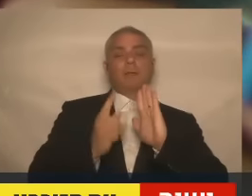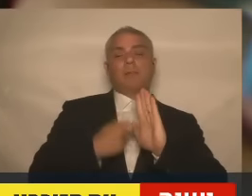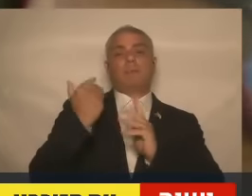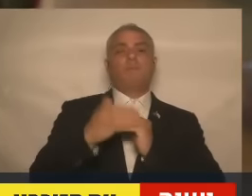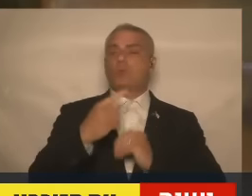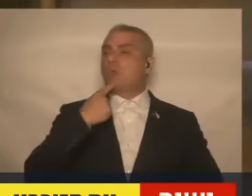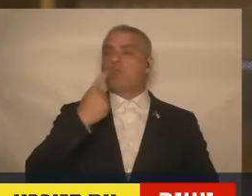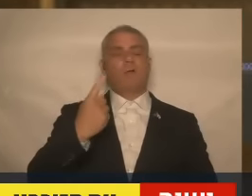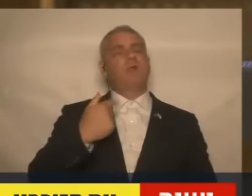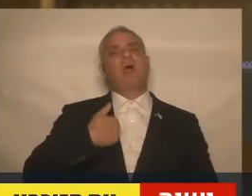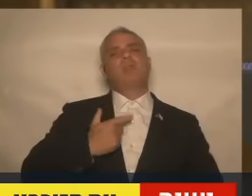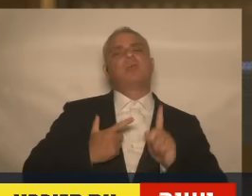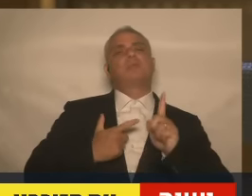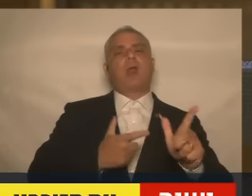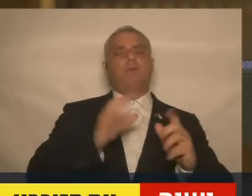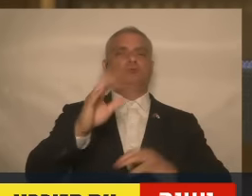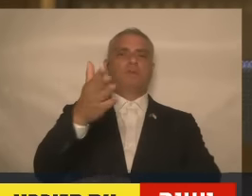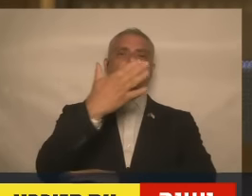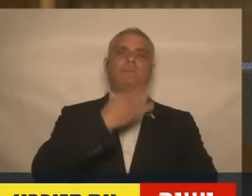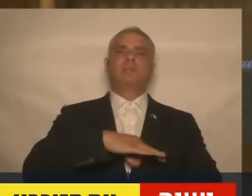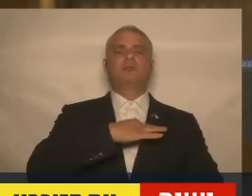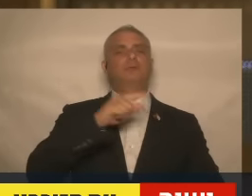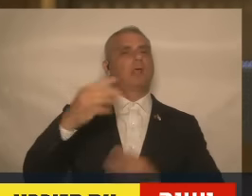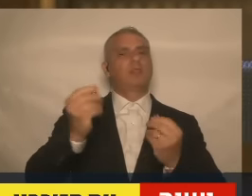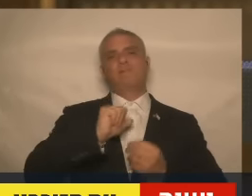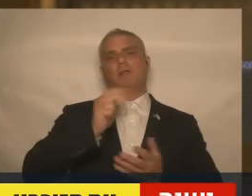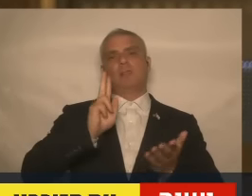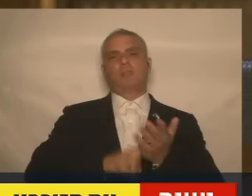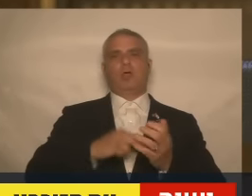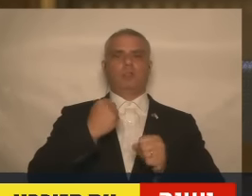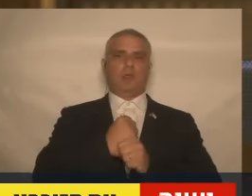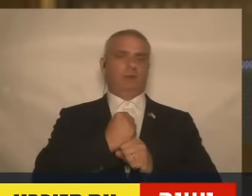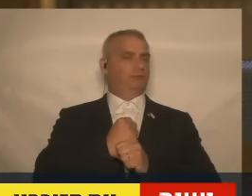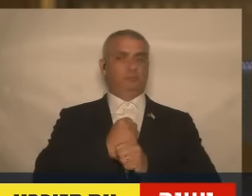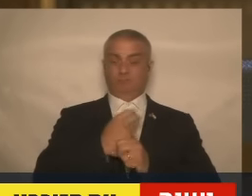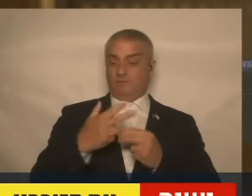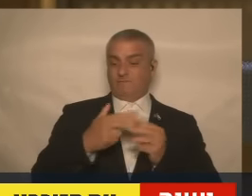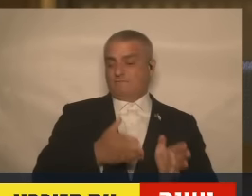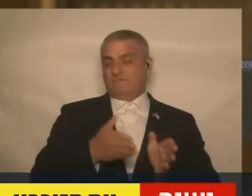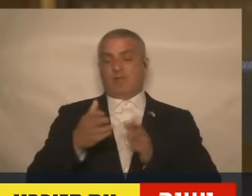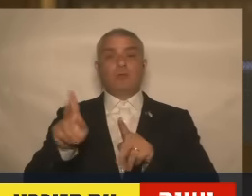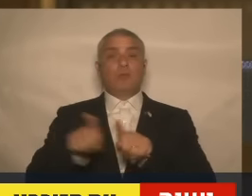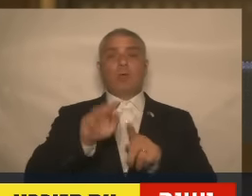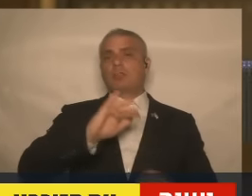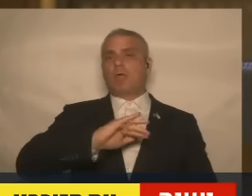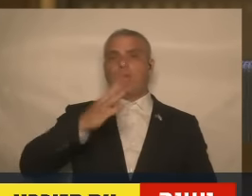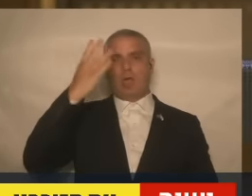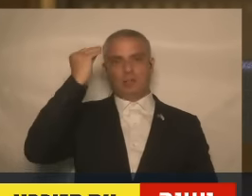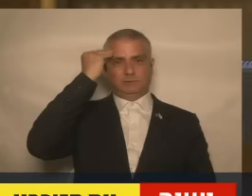האחרונה אמר, אני נלחם על המדינה שלנו, זה הדבר הנכון. ולא הרחק ממנו באותו הר